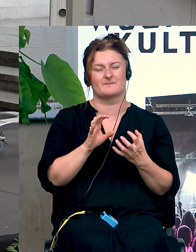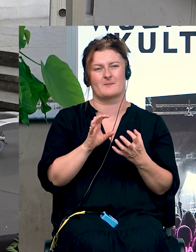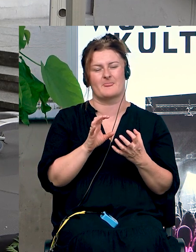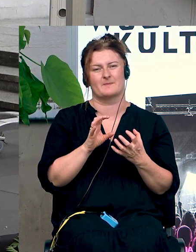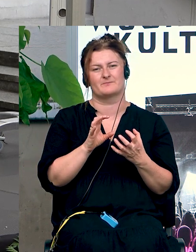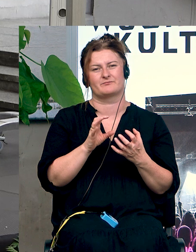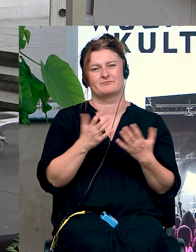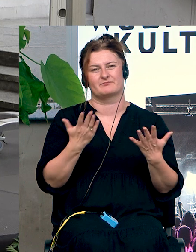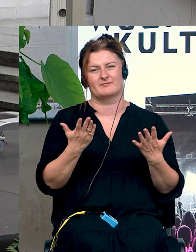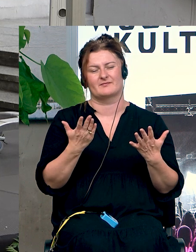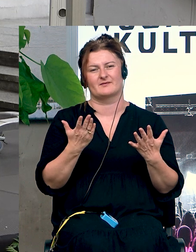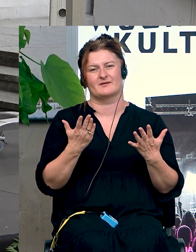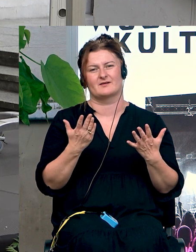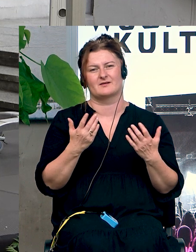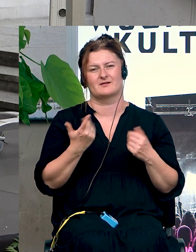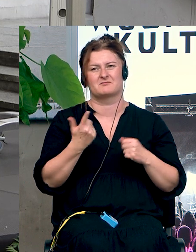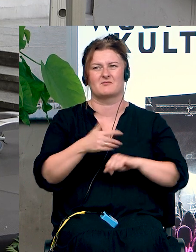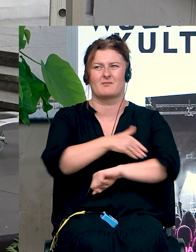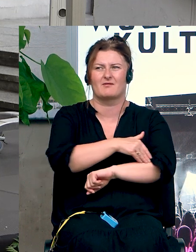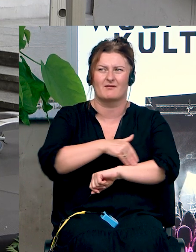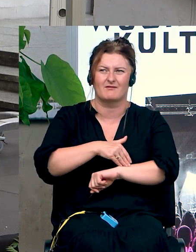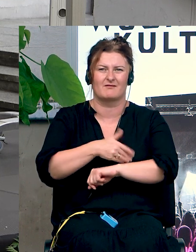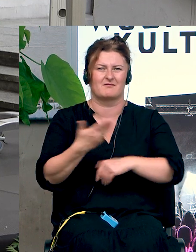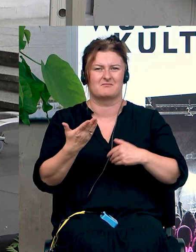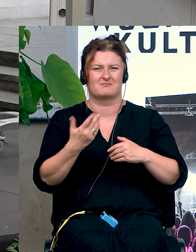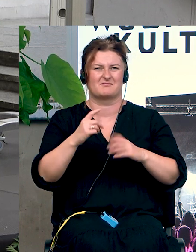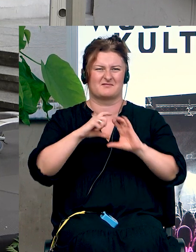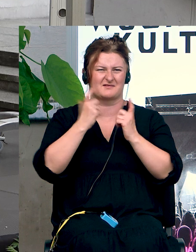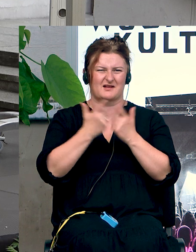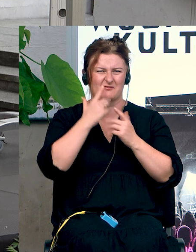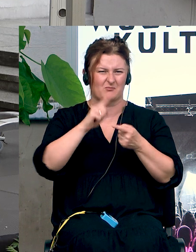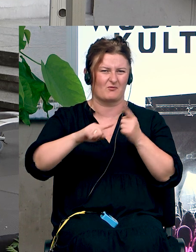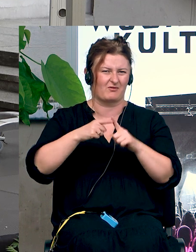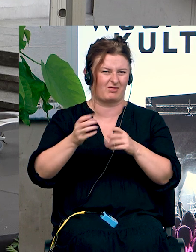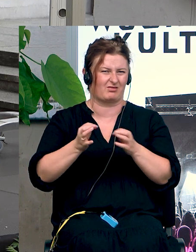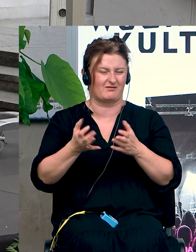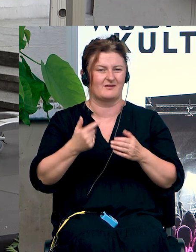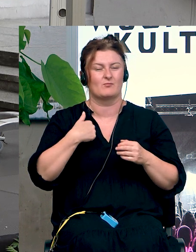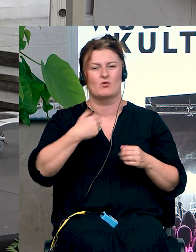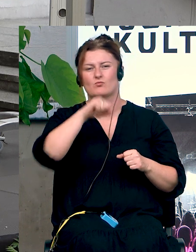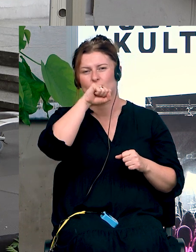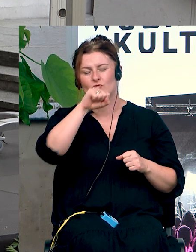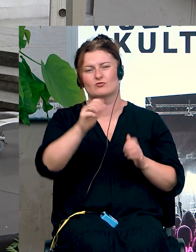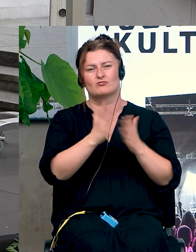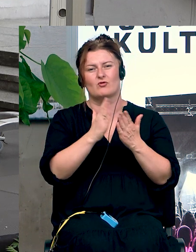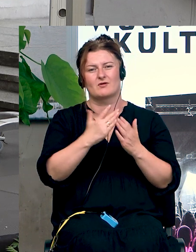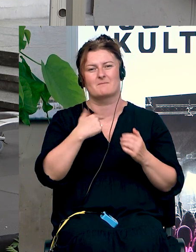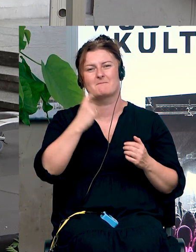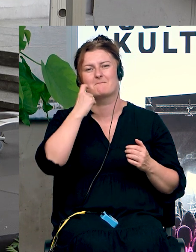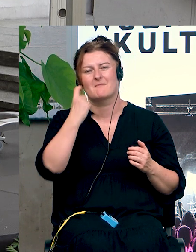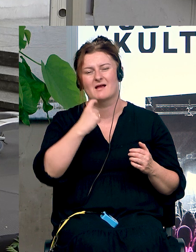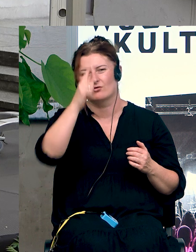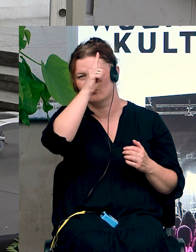пограничників і оця от вся єресь. З моїх улюблених дитячих книжок у нас були українські народні казки, казки братів